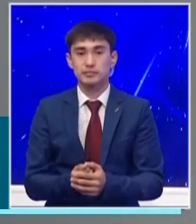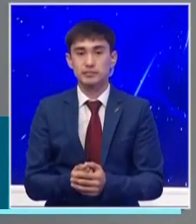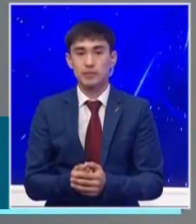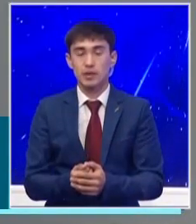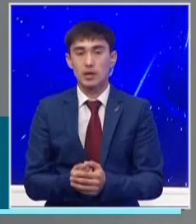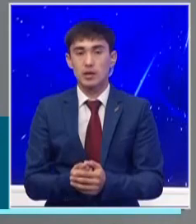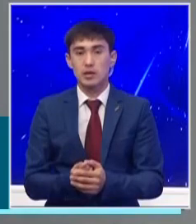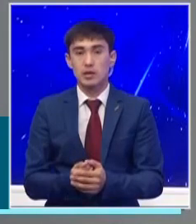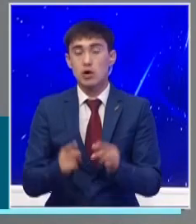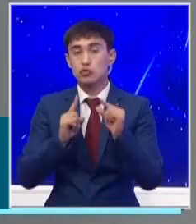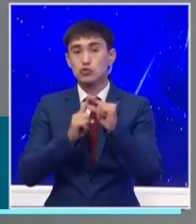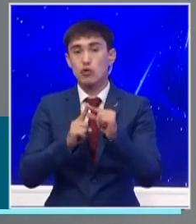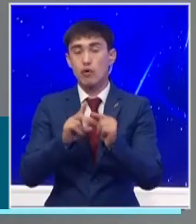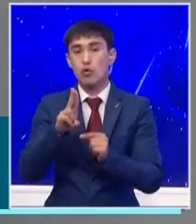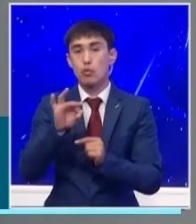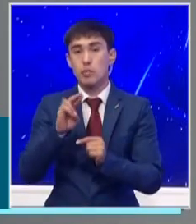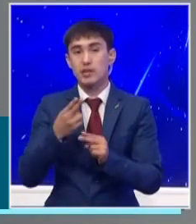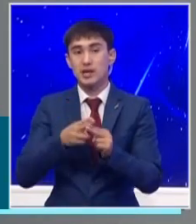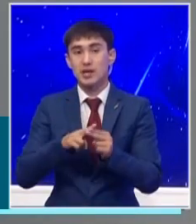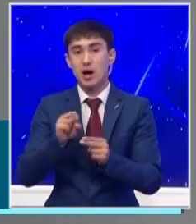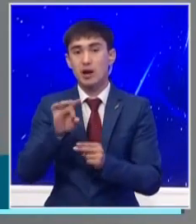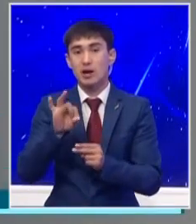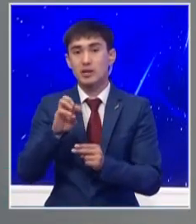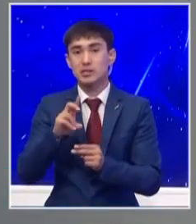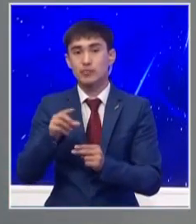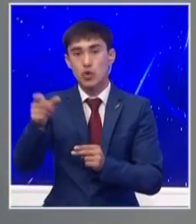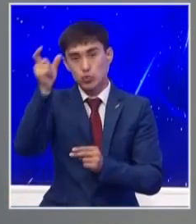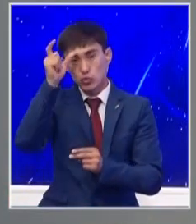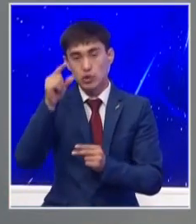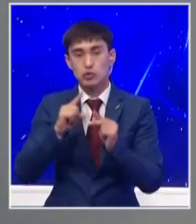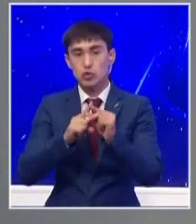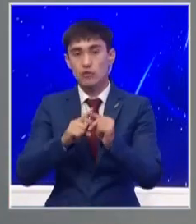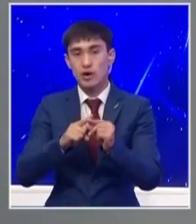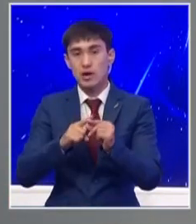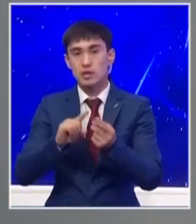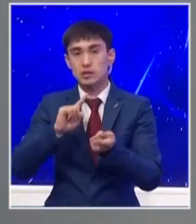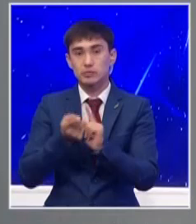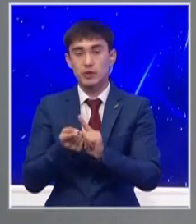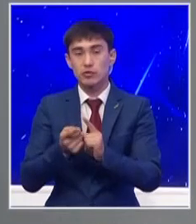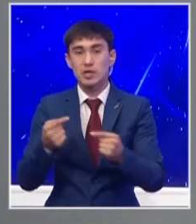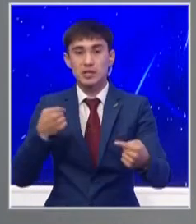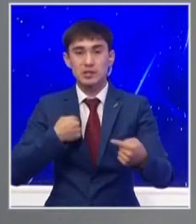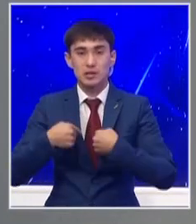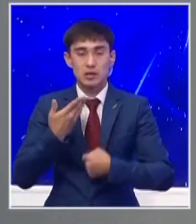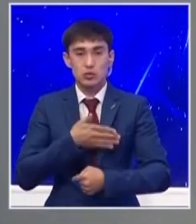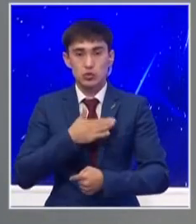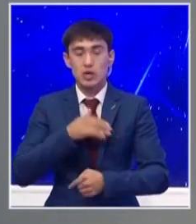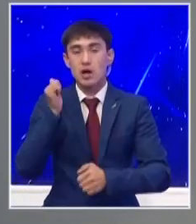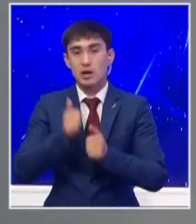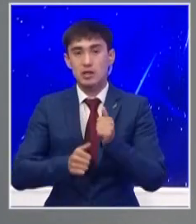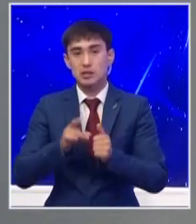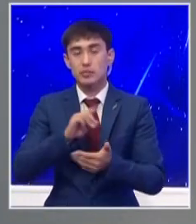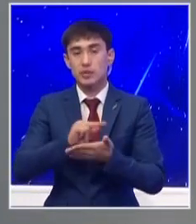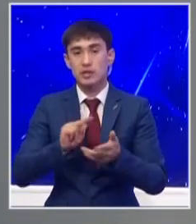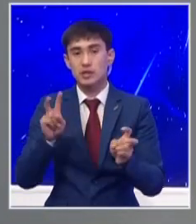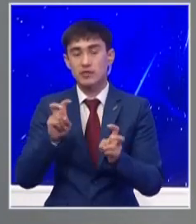На самом деле слово «кульпет» – это архаизм, тюркское слово, которое означает «страдание души». Я думаю, в каждом названии романа должна